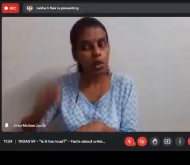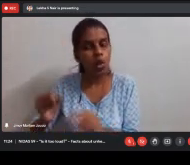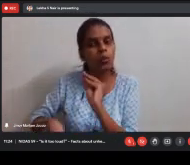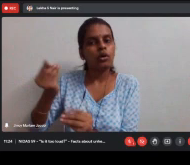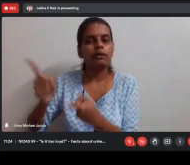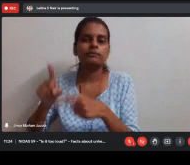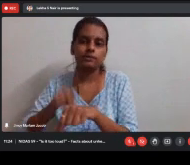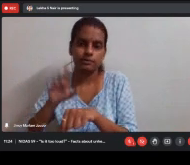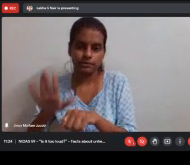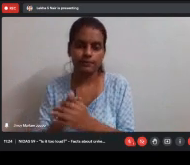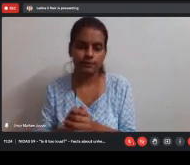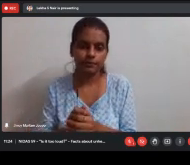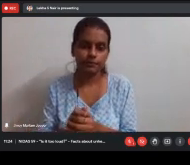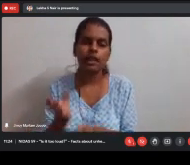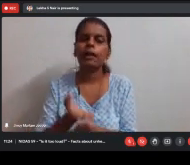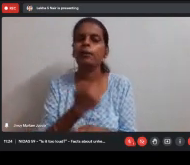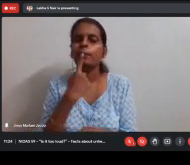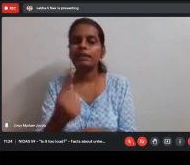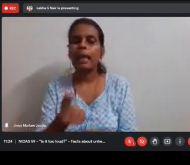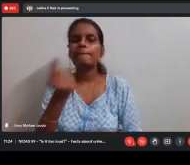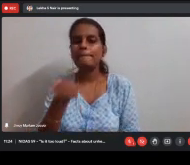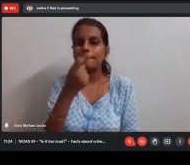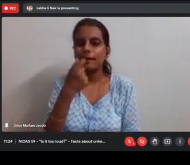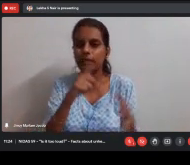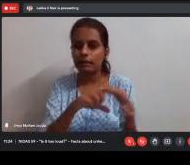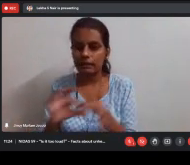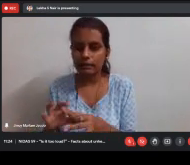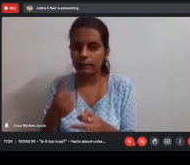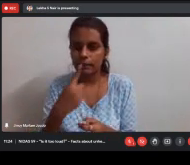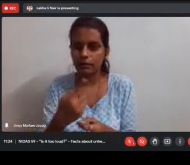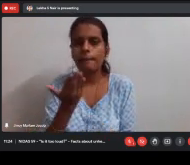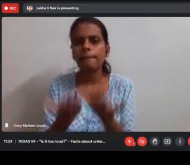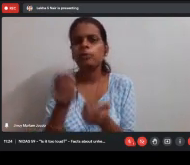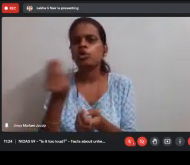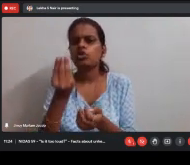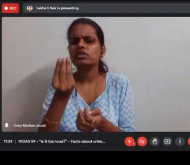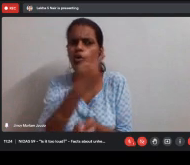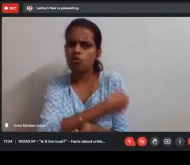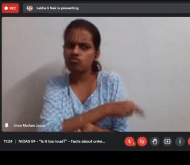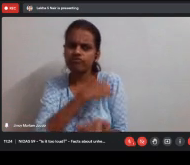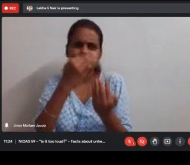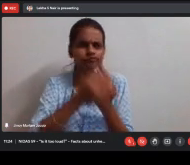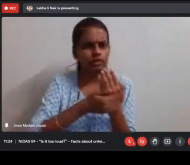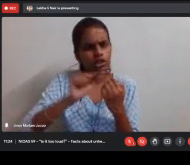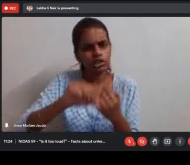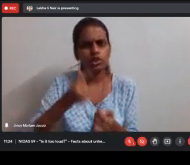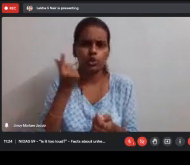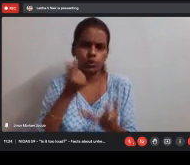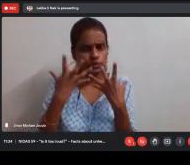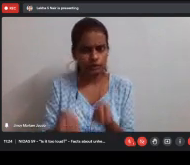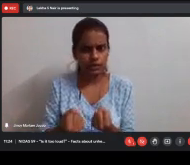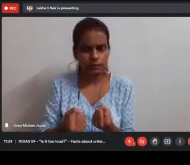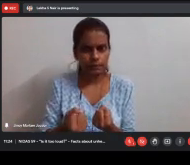പിന്നീട് കേൾവിക്കുറവ് നമ്മുടെ ശരീരത്തിന്റെ ഇന്റേണൽ ഓർഗൻസിനെ ഒക്കെ ബാധിക്കുന്നു, അതുപോലെ ചെവിയെയും ബാധിക്കുന്നു. ഇതുണ്ടെങ്കിൽ നമ്മൾ